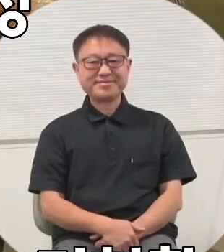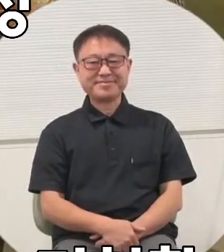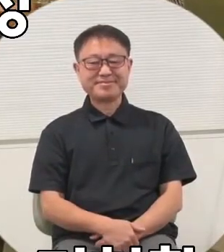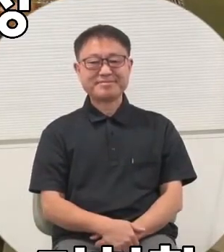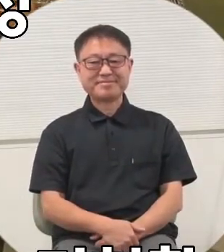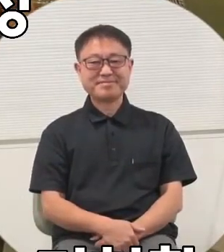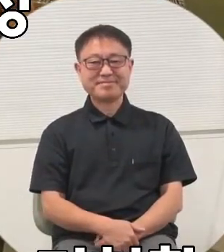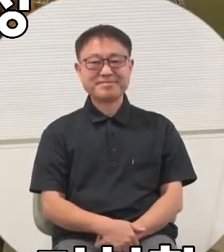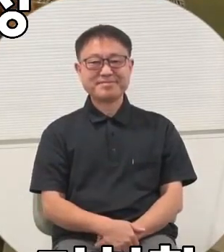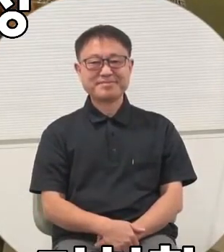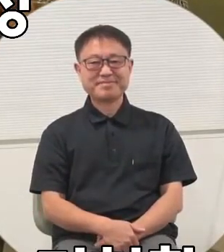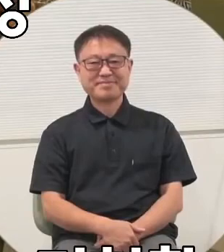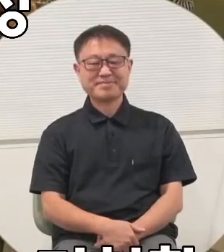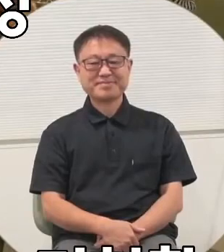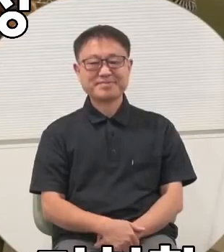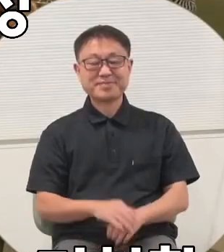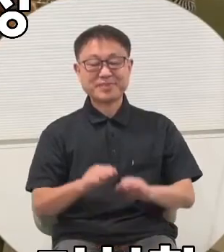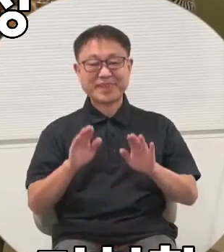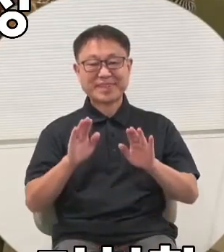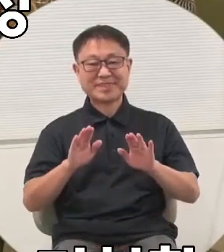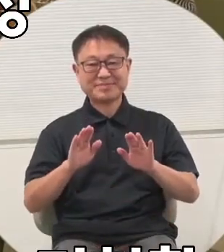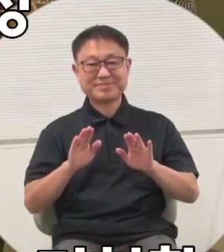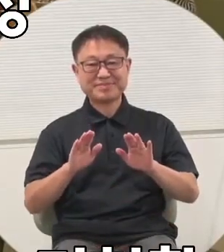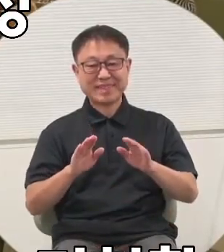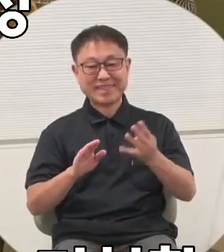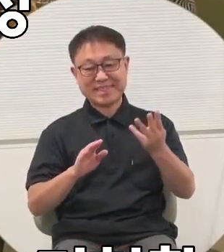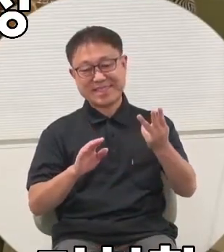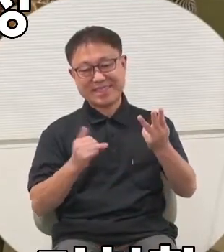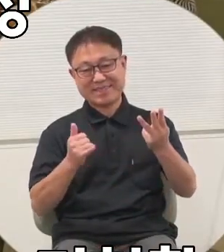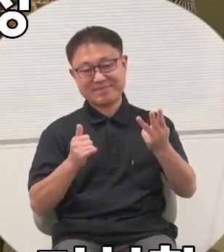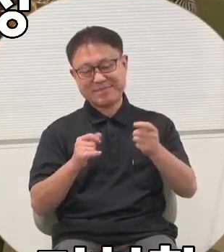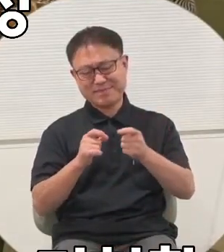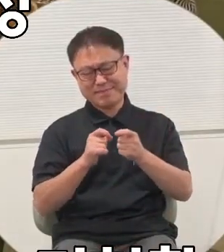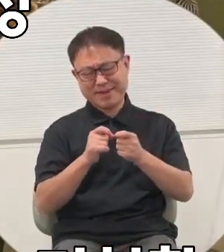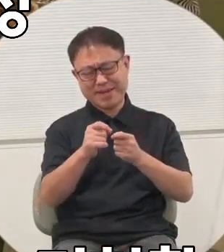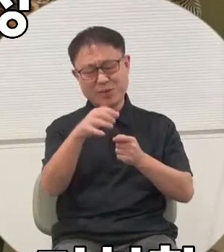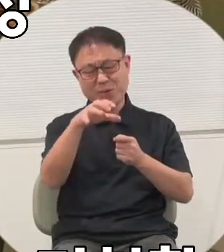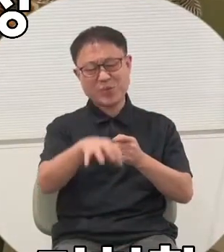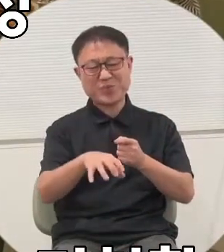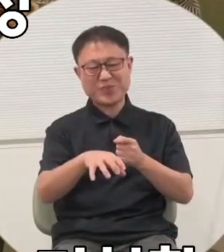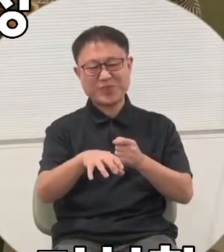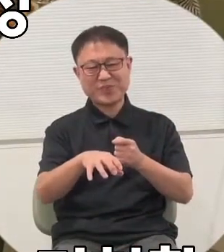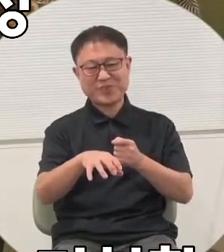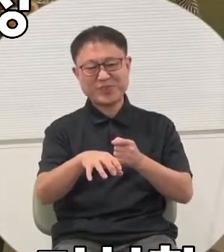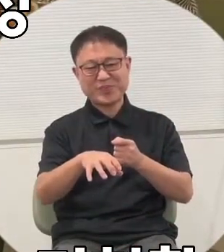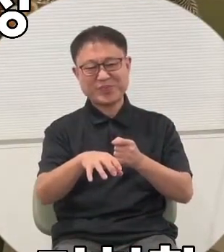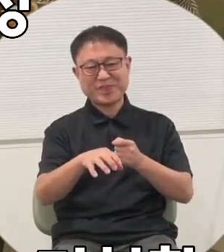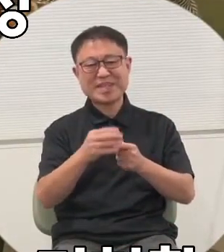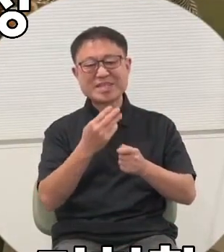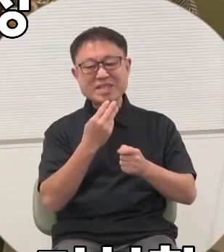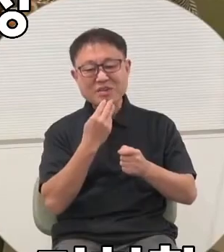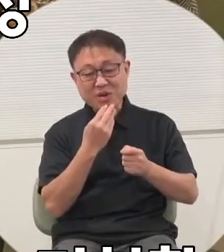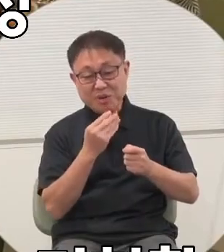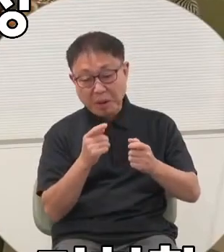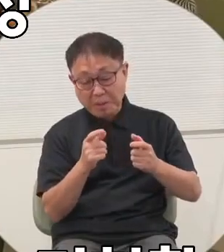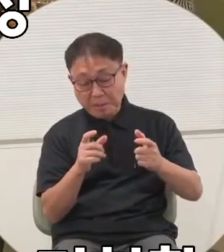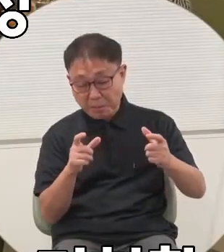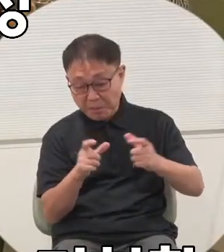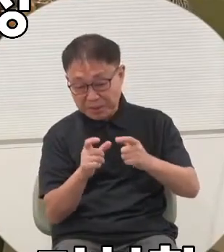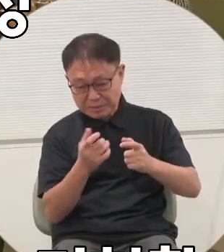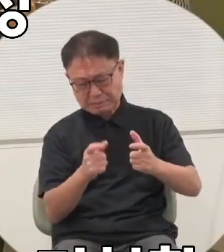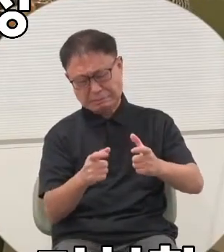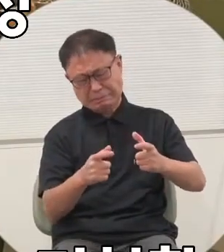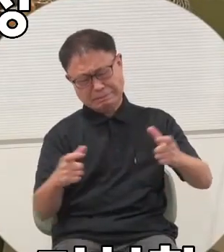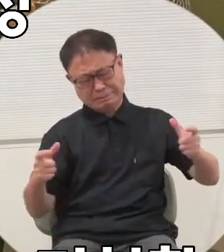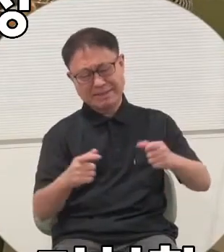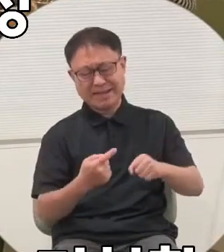감사합니다. 네, 아우 네. 오늘 이렇게 세 분 멀리서 사실 서울이 좁은 듯하지만 또 멀거든요.